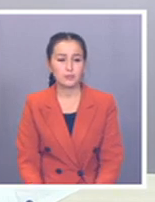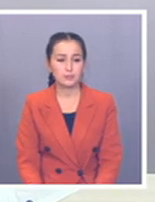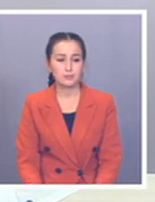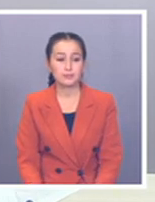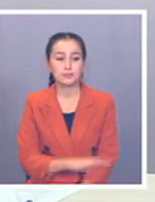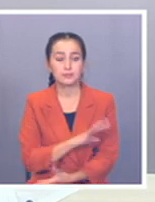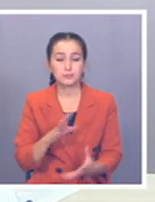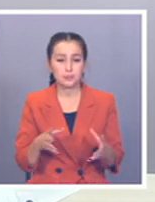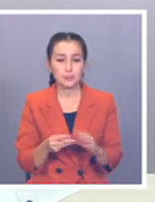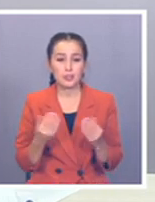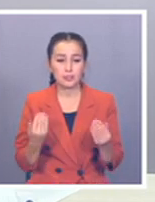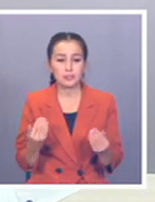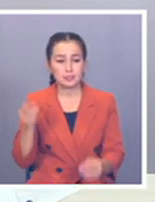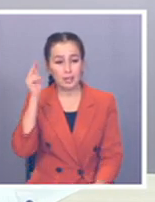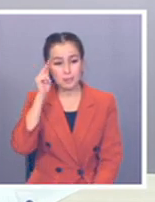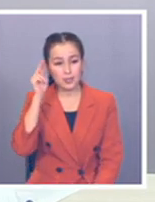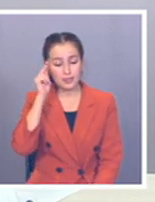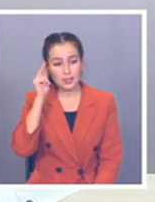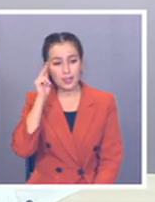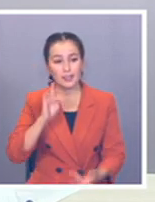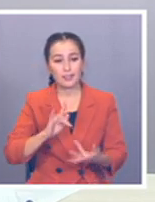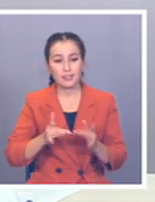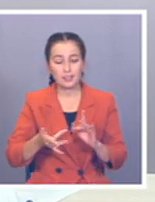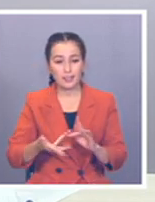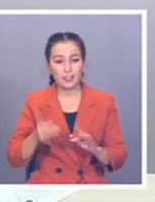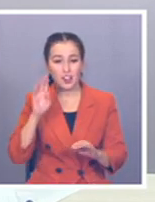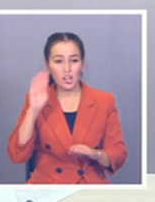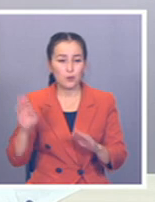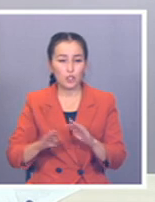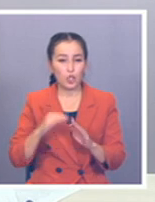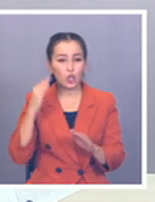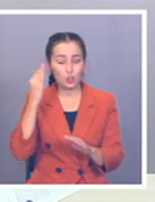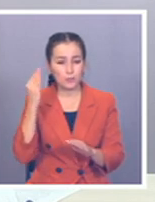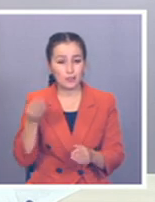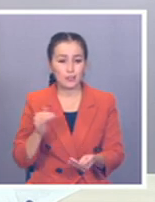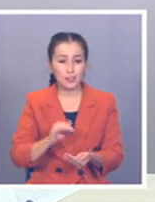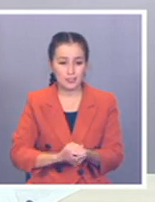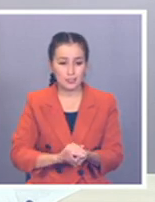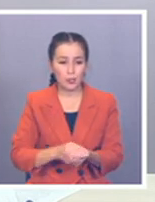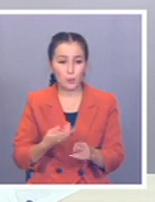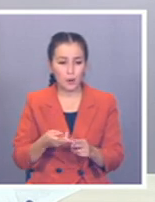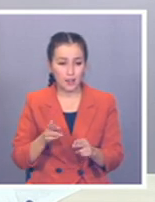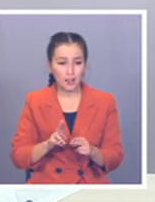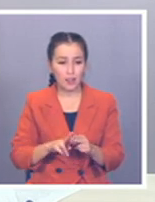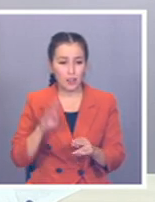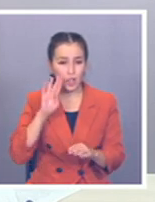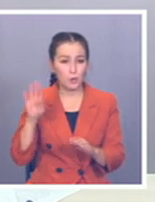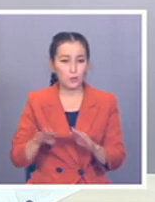Сонымен біз бүгінгі сабақта интернетке тәуелділік ұғымымен танысып, оған тәуелді